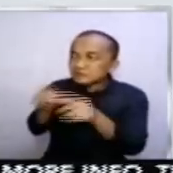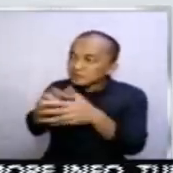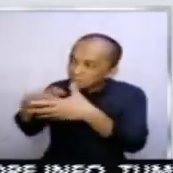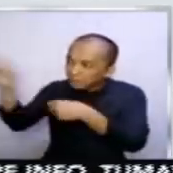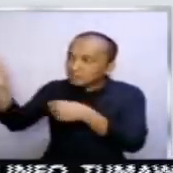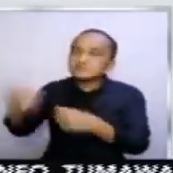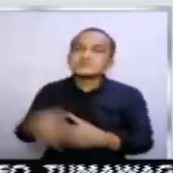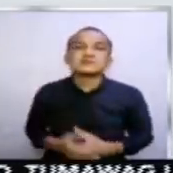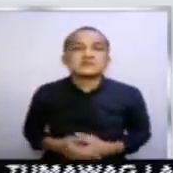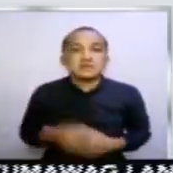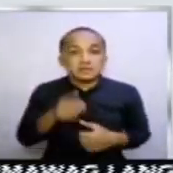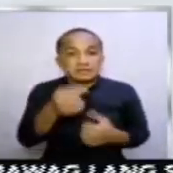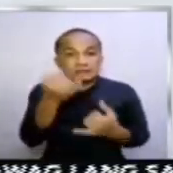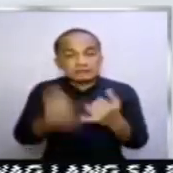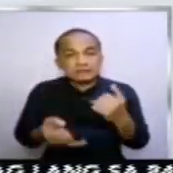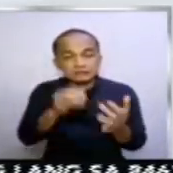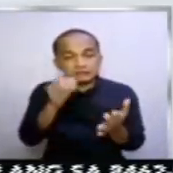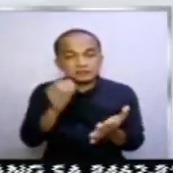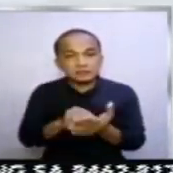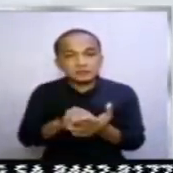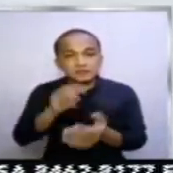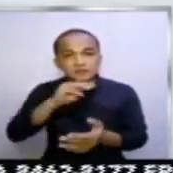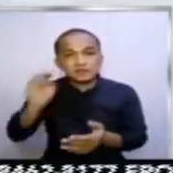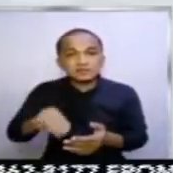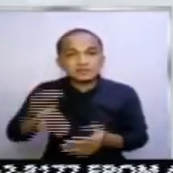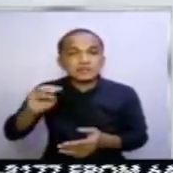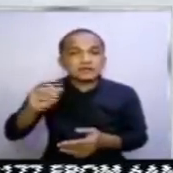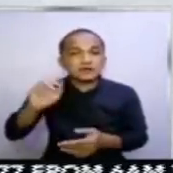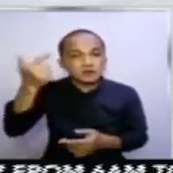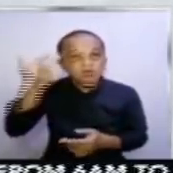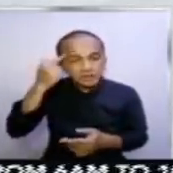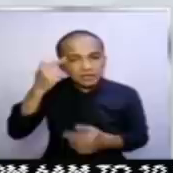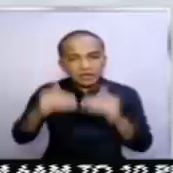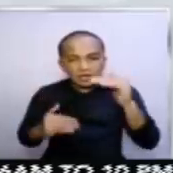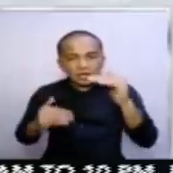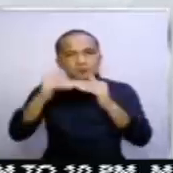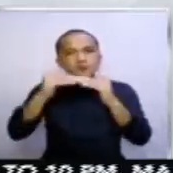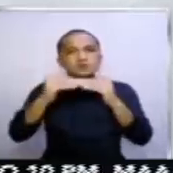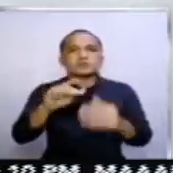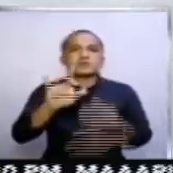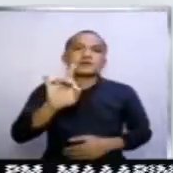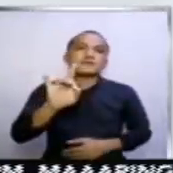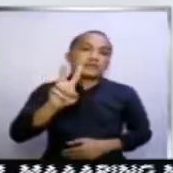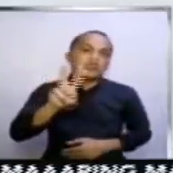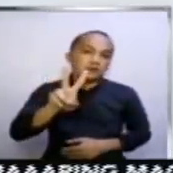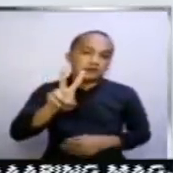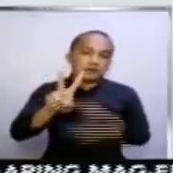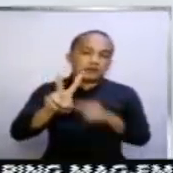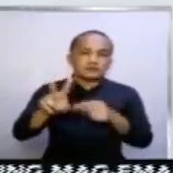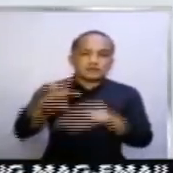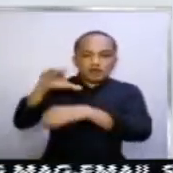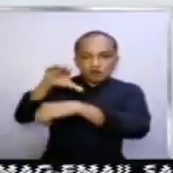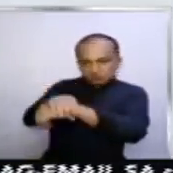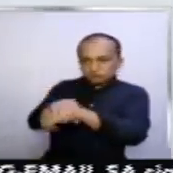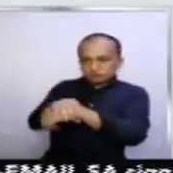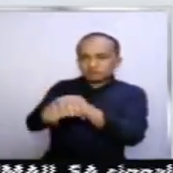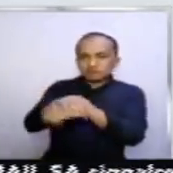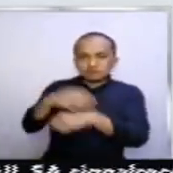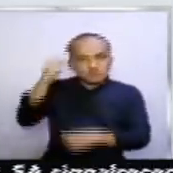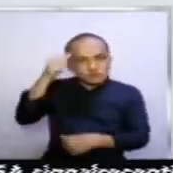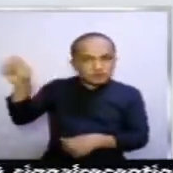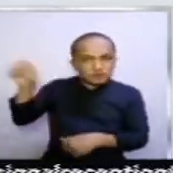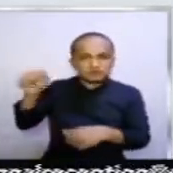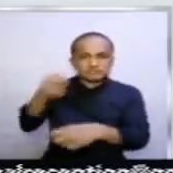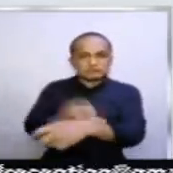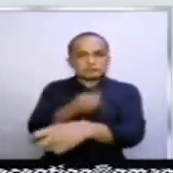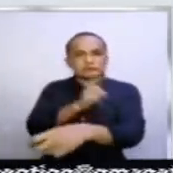ng Manila City Government, aabot na sa 82 ang mga nahuling lumalabag sa hard lockdown sa buong distrito. Kung nasaan yung